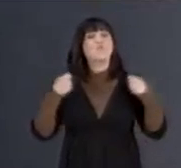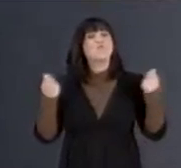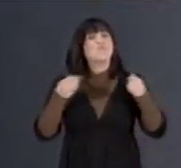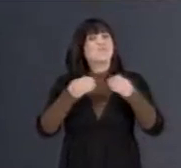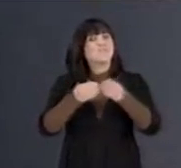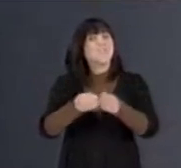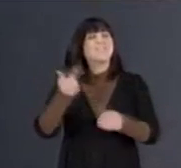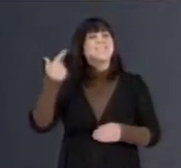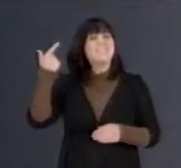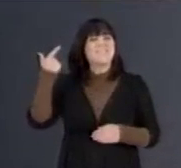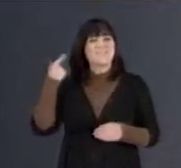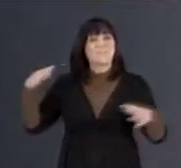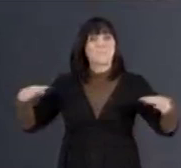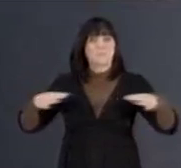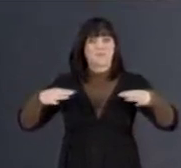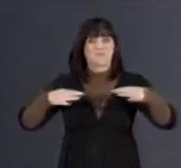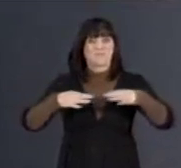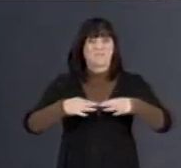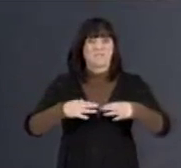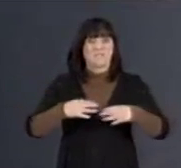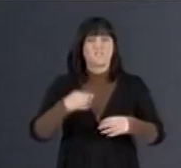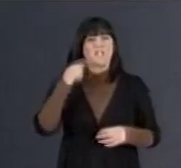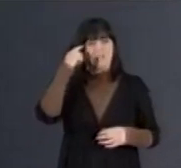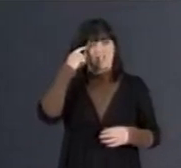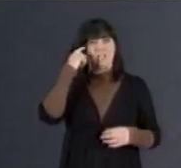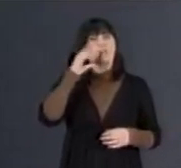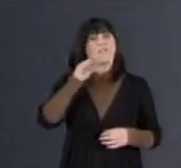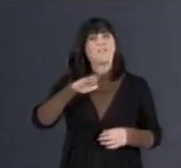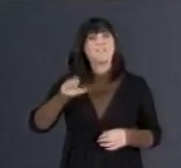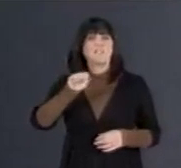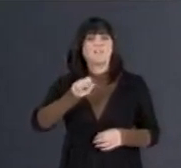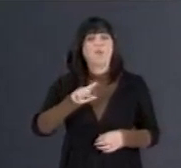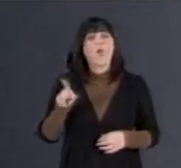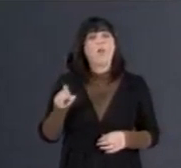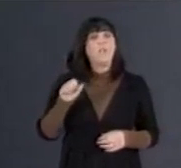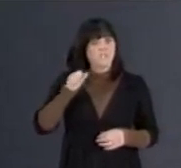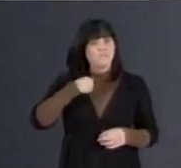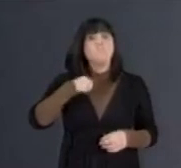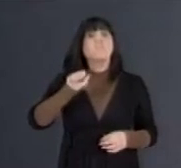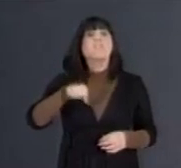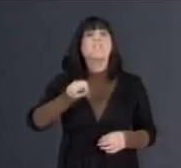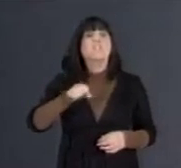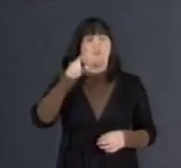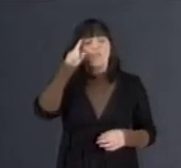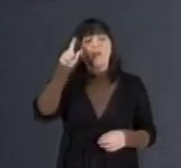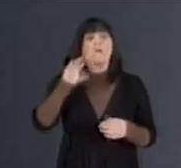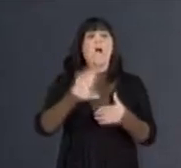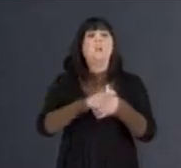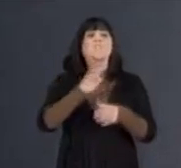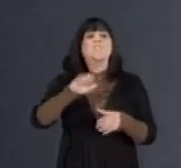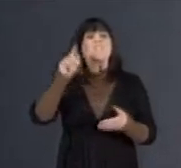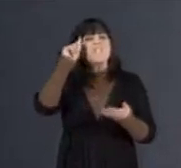għaddaf għazabar mass-meeting il-li jinti stannajt, laħħi kun jemdaq sa knies, per-exempju? Iħu, stannajt, stannajt. Għaxi t-poplu li li jit jemmen?